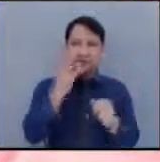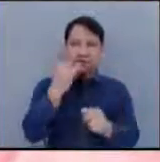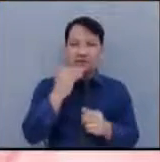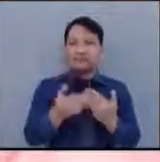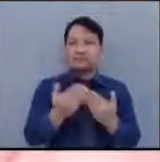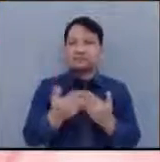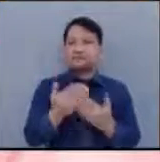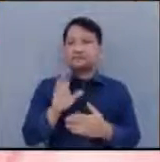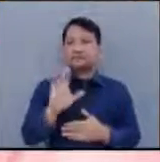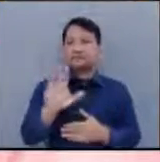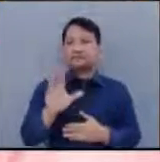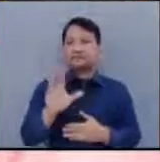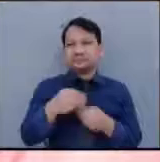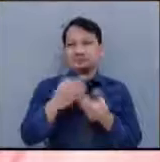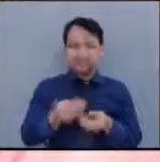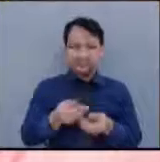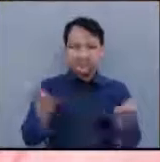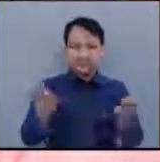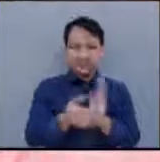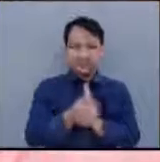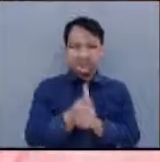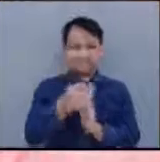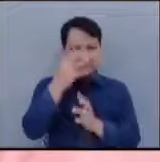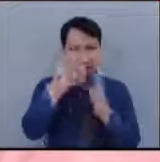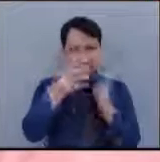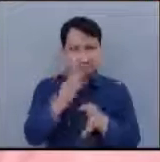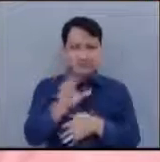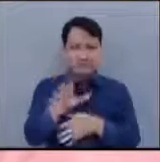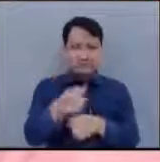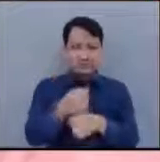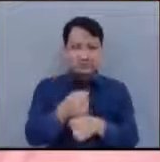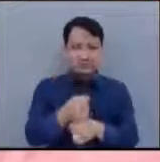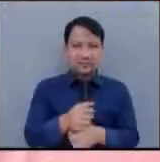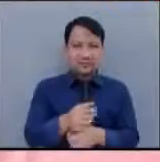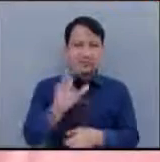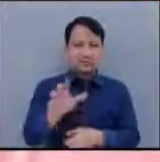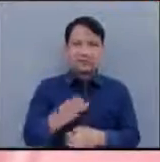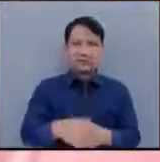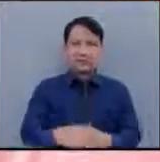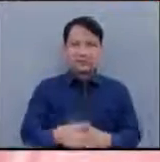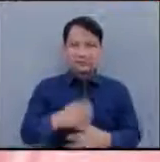mailalabas na natin ang ating creativity sa paggawa ng isang DIY bookmark.